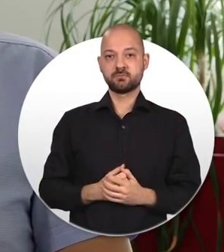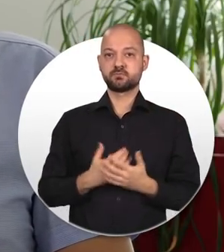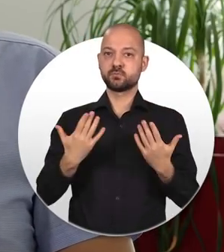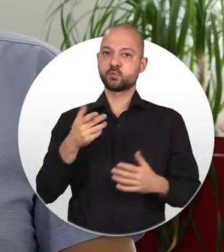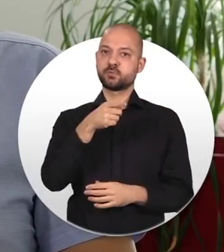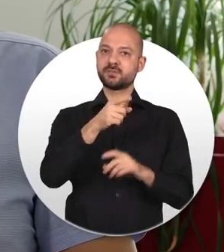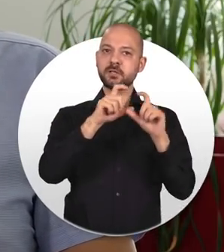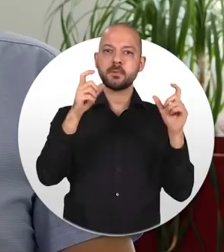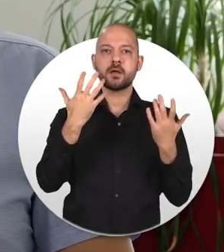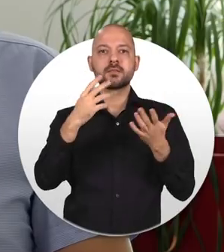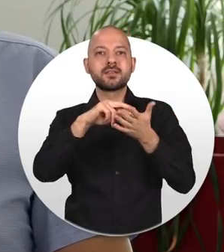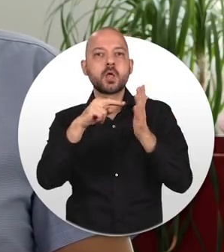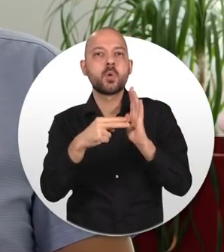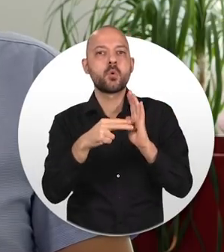verbreiten.